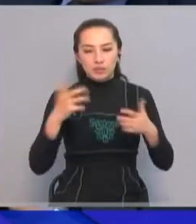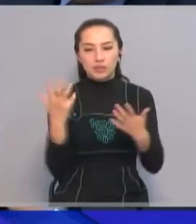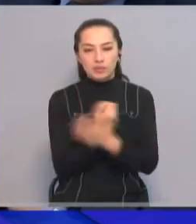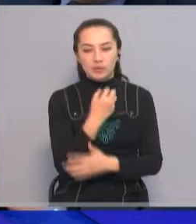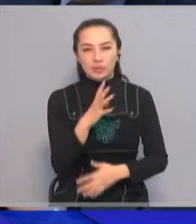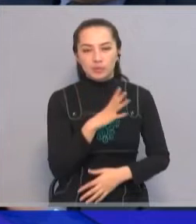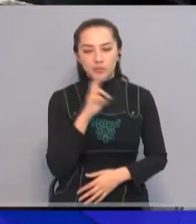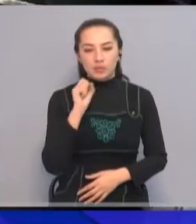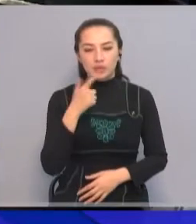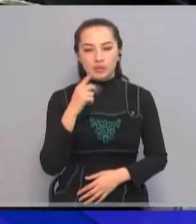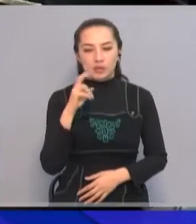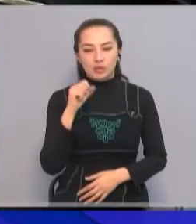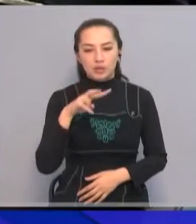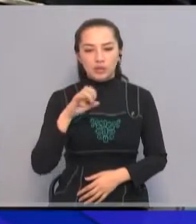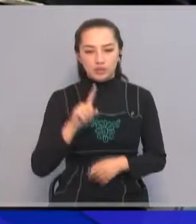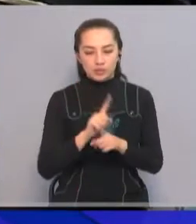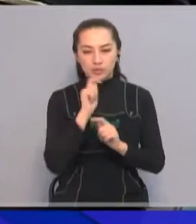алған Бағдаулет Мырзабек.